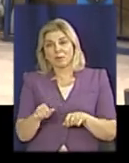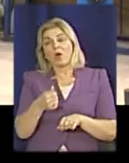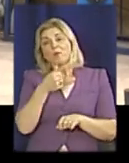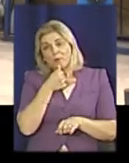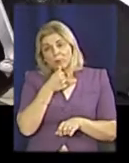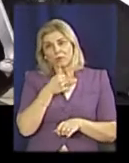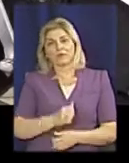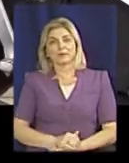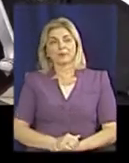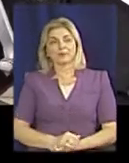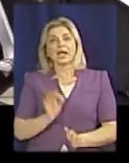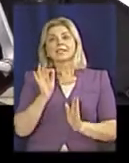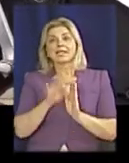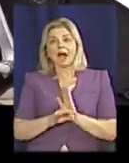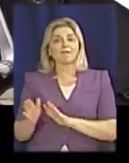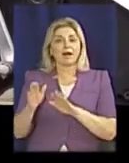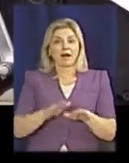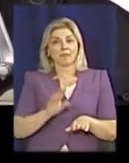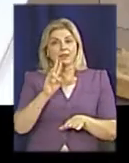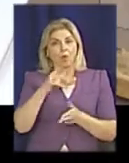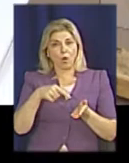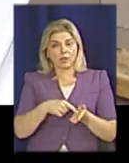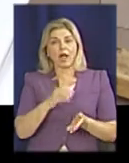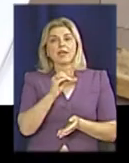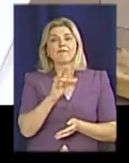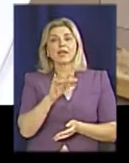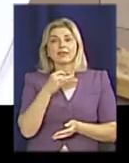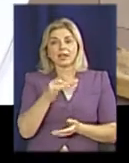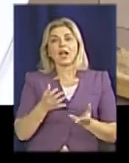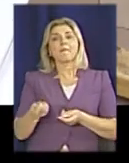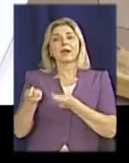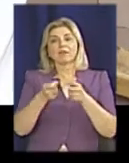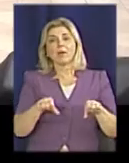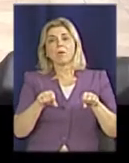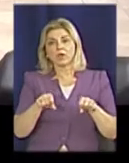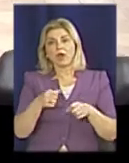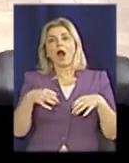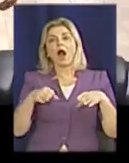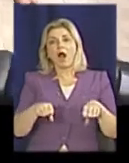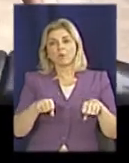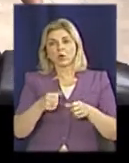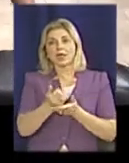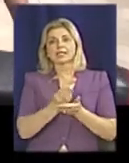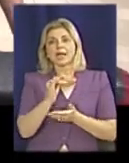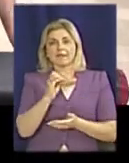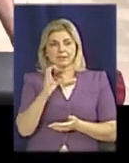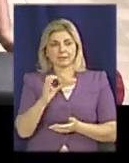спробуємо. Одразу по прибутті до Миколаєва Євген Ткачишин привіз мотоцикл до автосервісу.